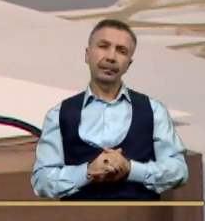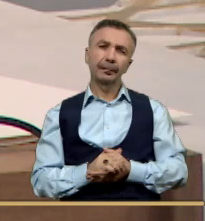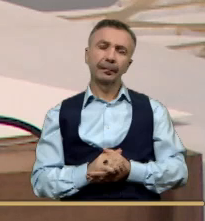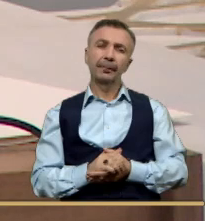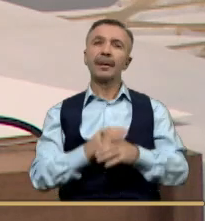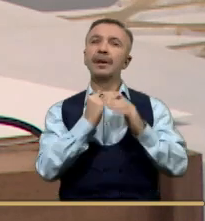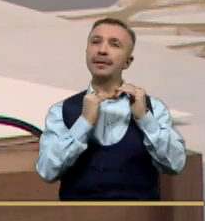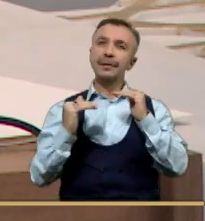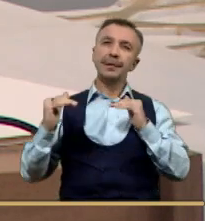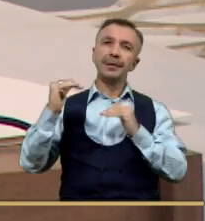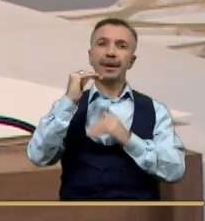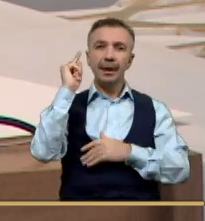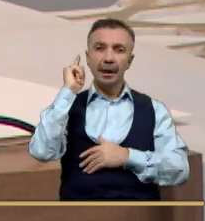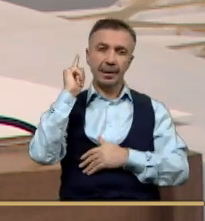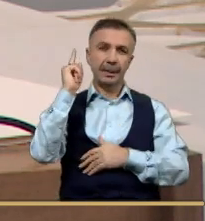Cenab-ı Hak